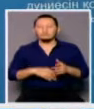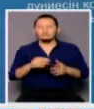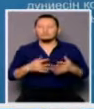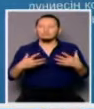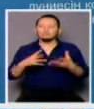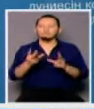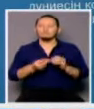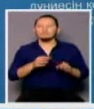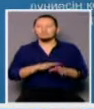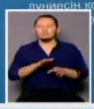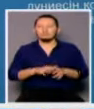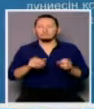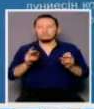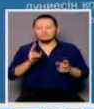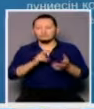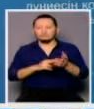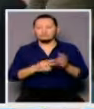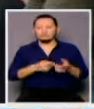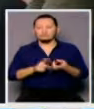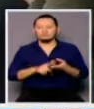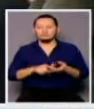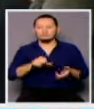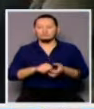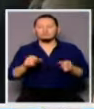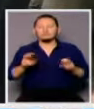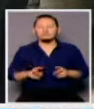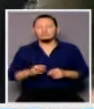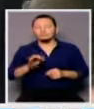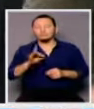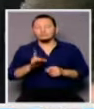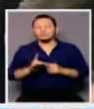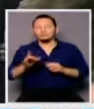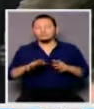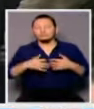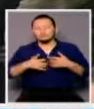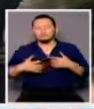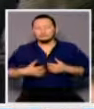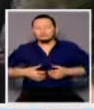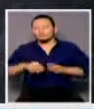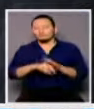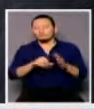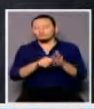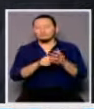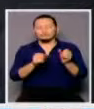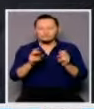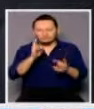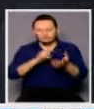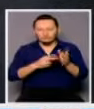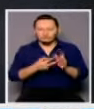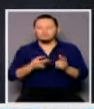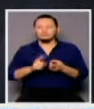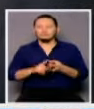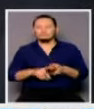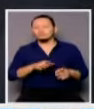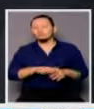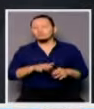орманшыларға жалпы үлкен қолдау деп түсінеміз. Индер орман және жануарлар дүниесін қорғау мекемесі алғашында Батыс